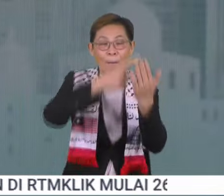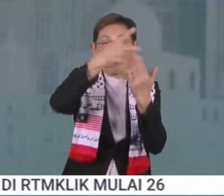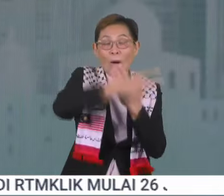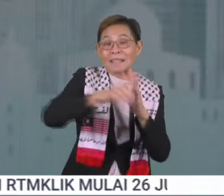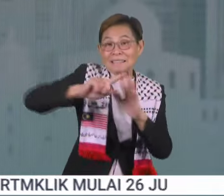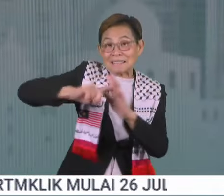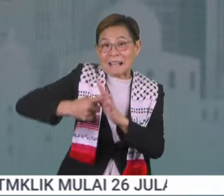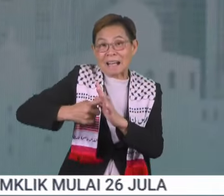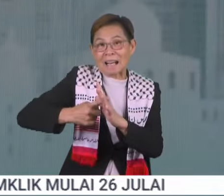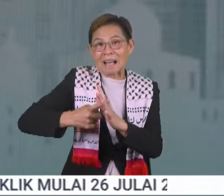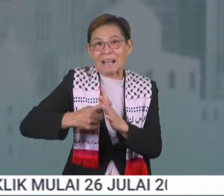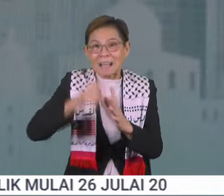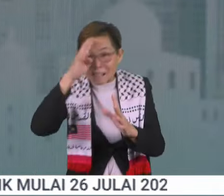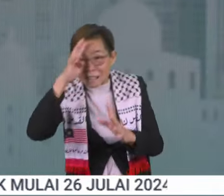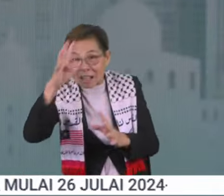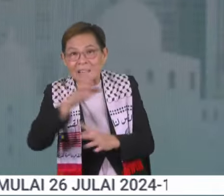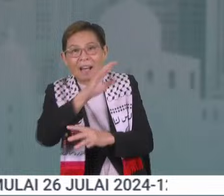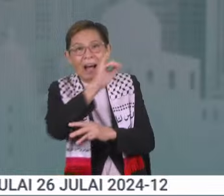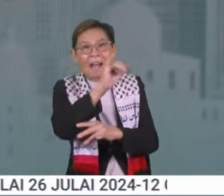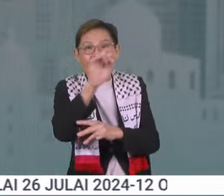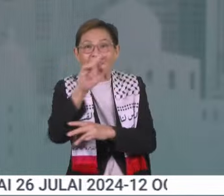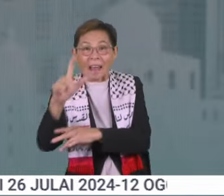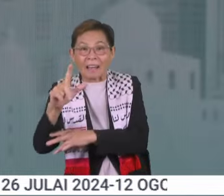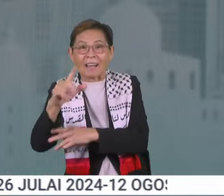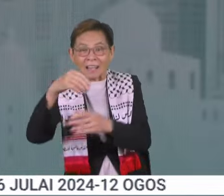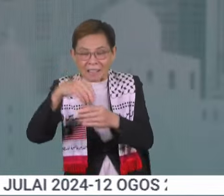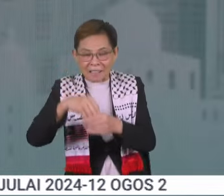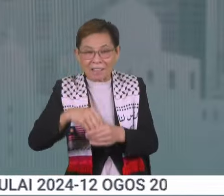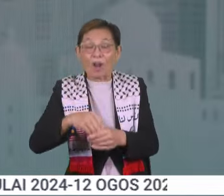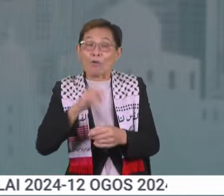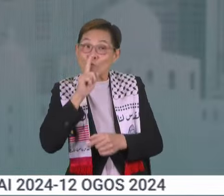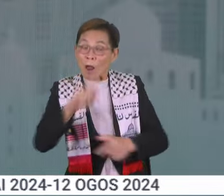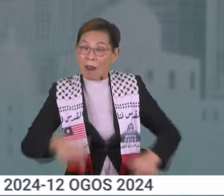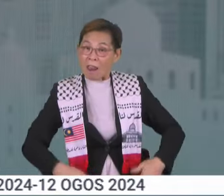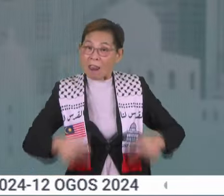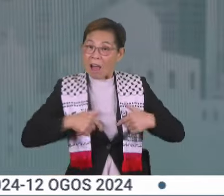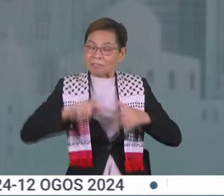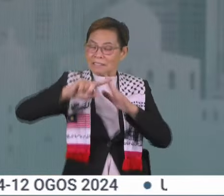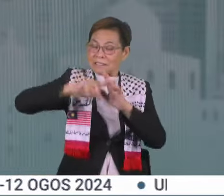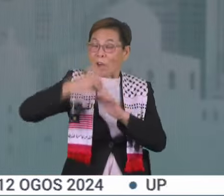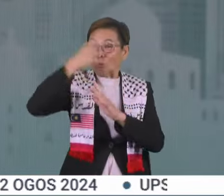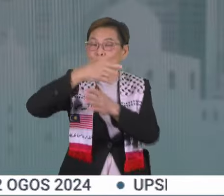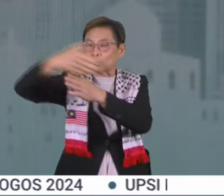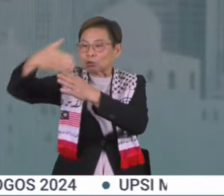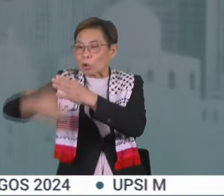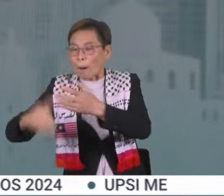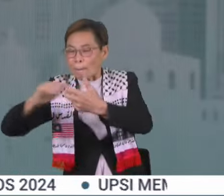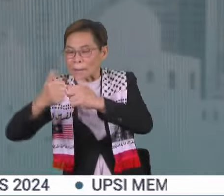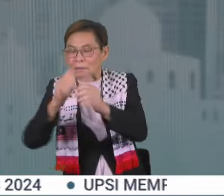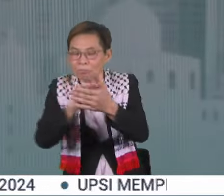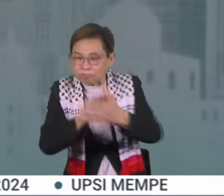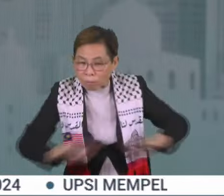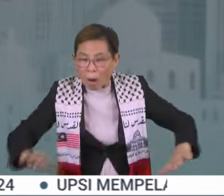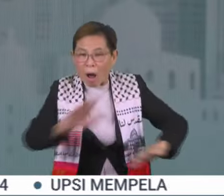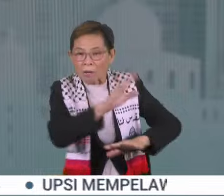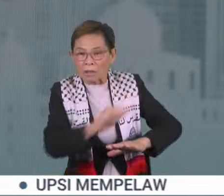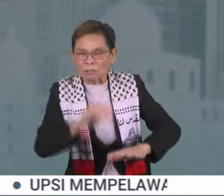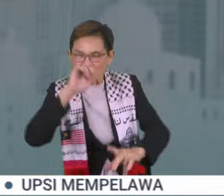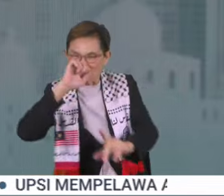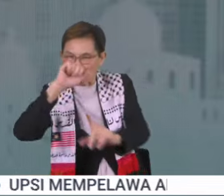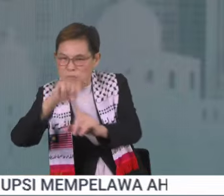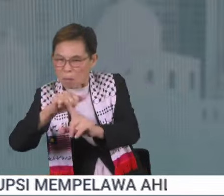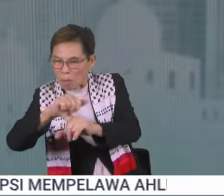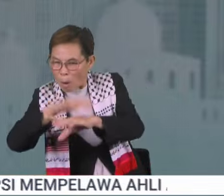Program Rintis Creators IRL in Real Life diperkenal bagi menangani isu keselamatan dan